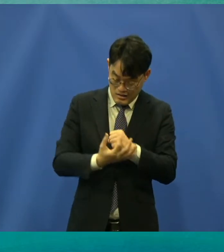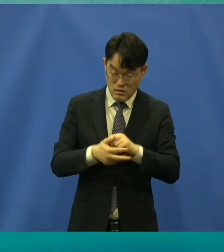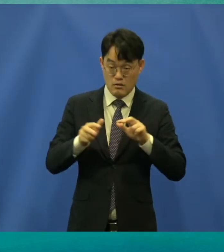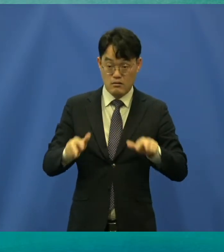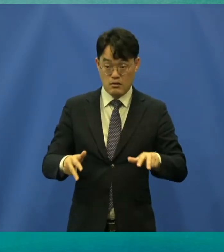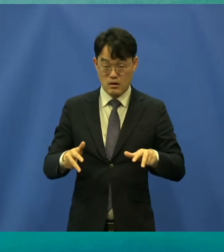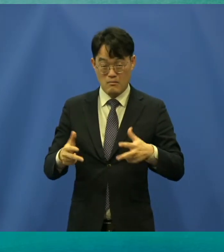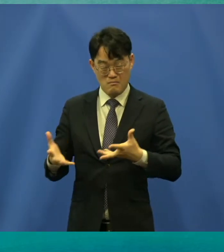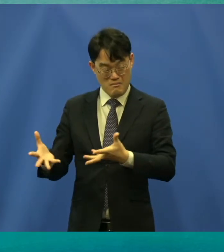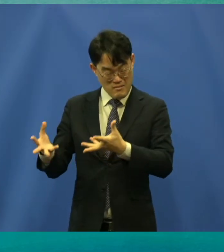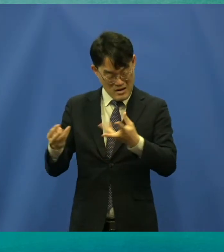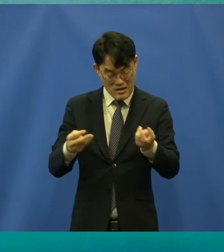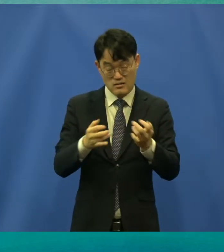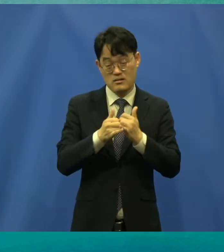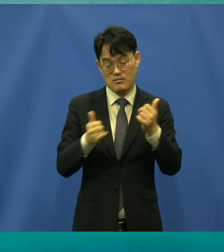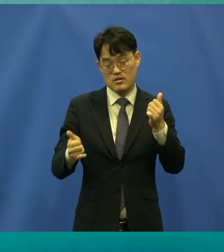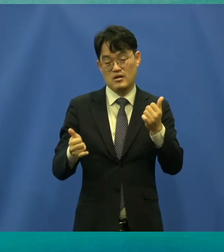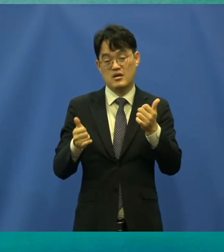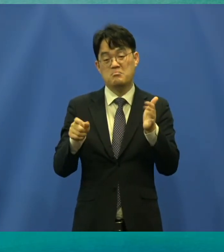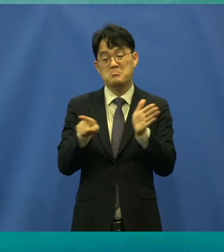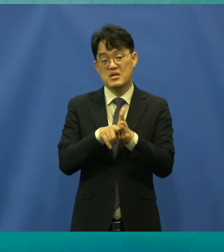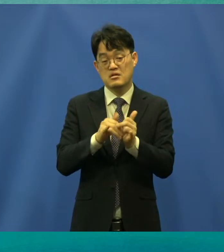아프리카 나이지리아에서 일어나는 부흥,